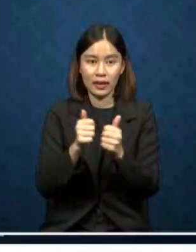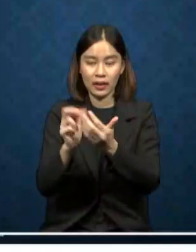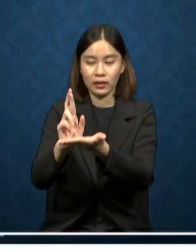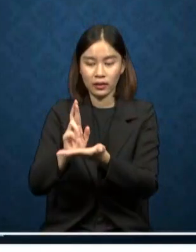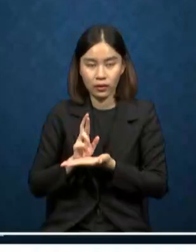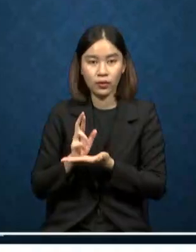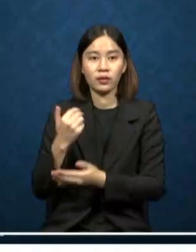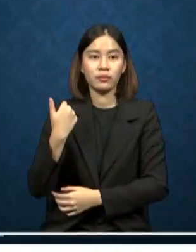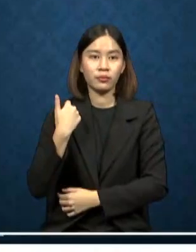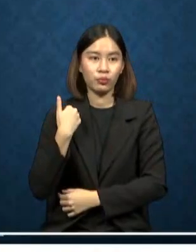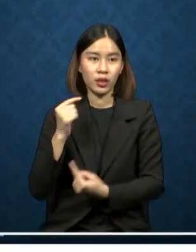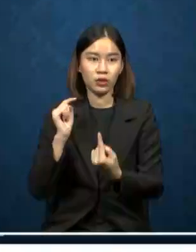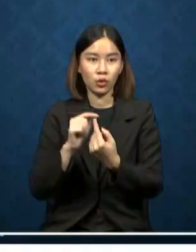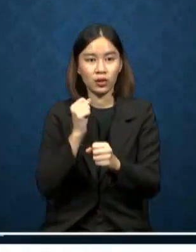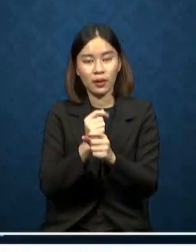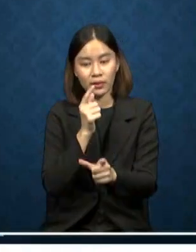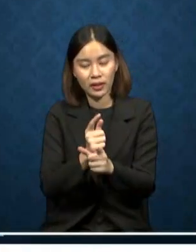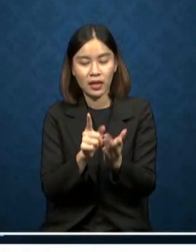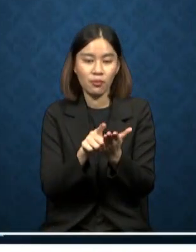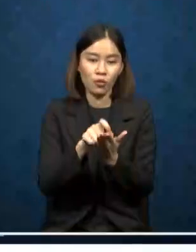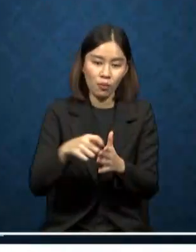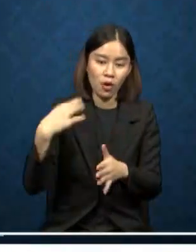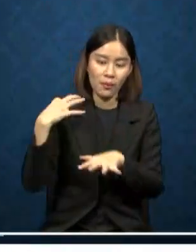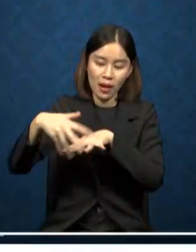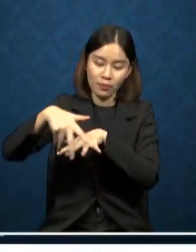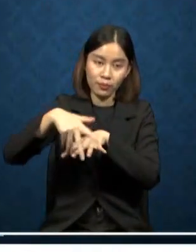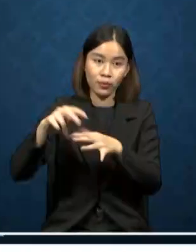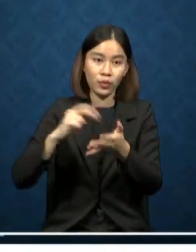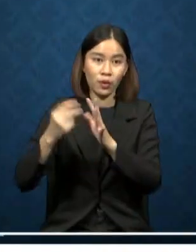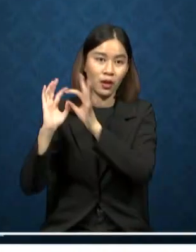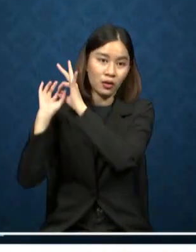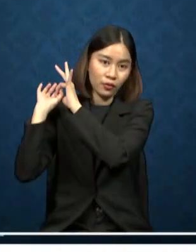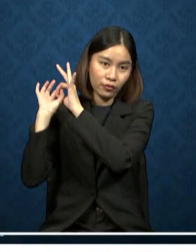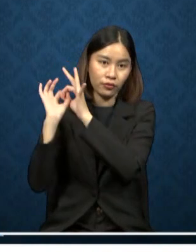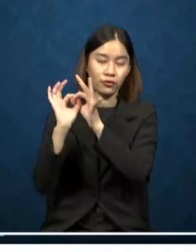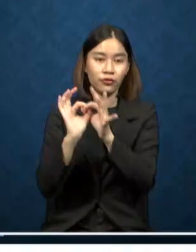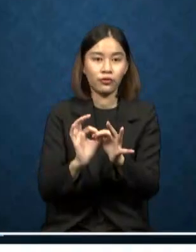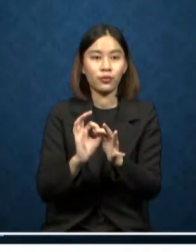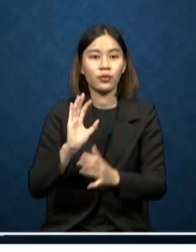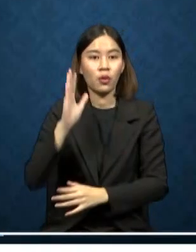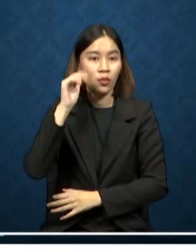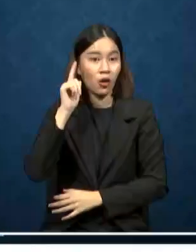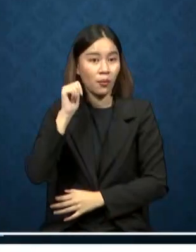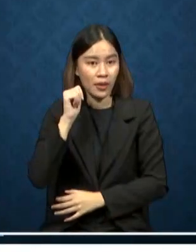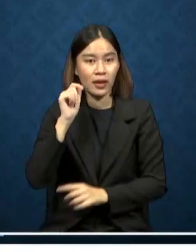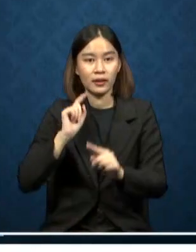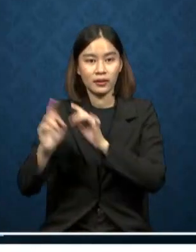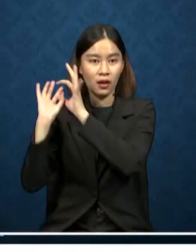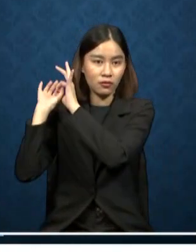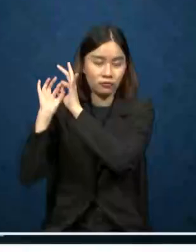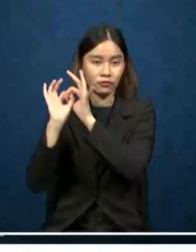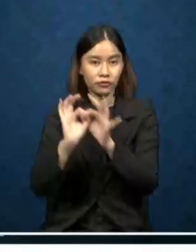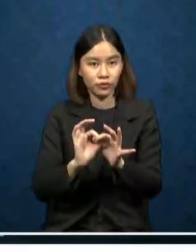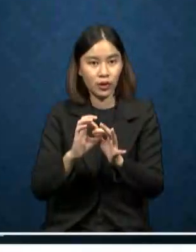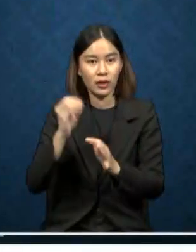รางวัลการปลูกหม่อนเลี้ยงไหมแหละทอผ้าเป็นการการสืบทอดสาต่อบรรพบุรุษปู่ย่าตายายเป็นภูมิ